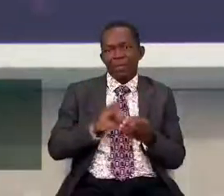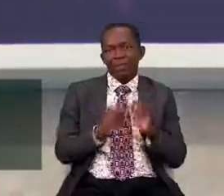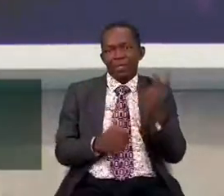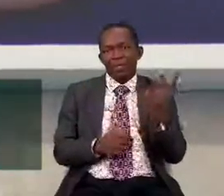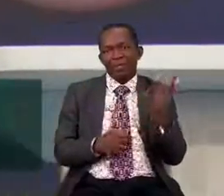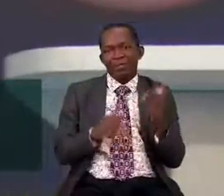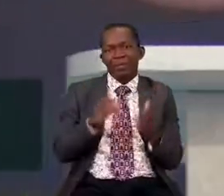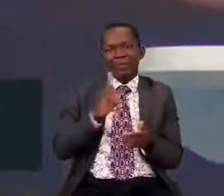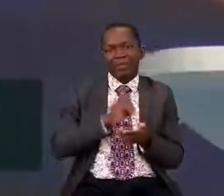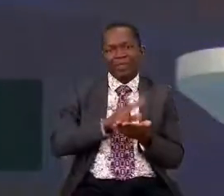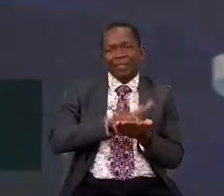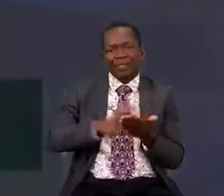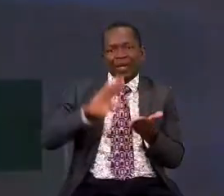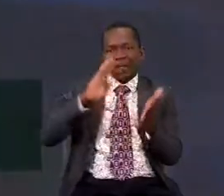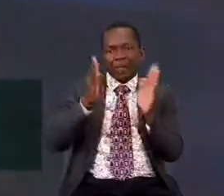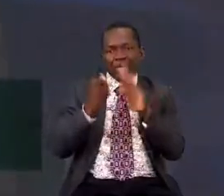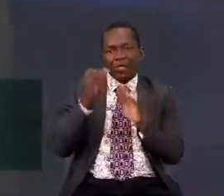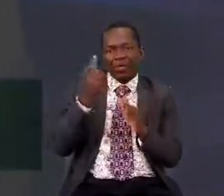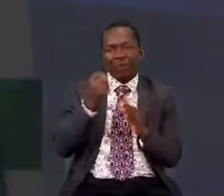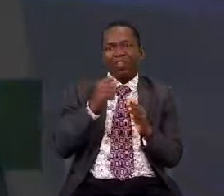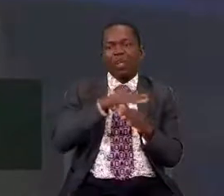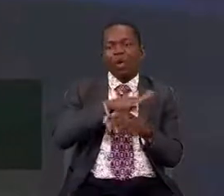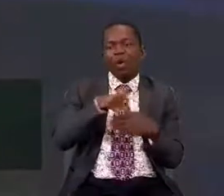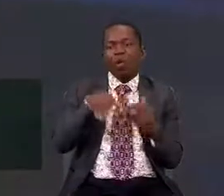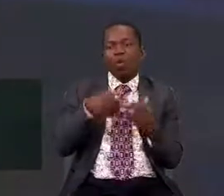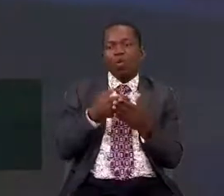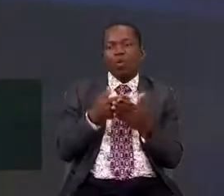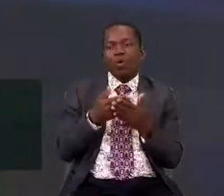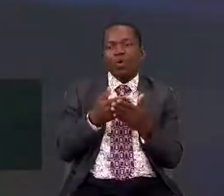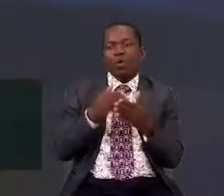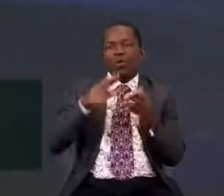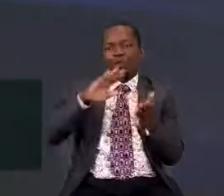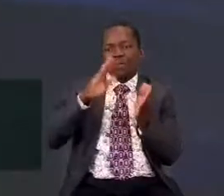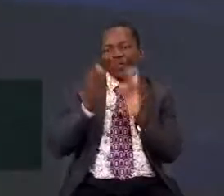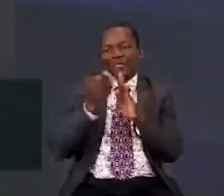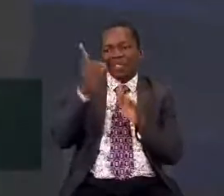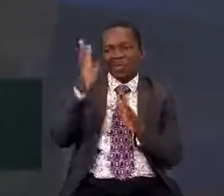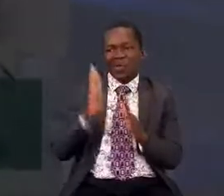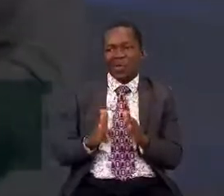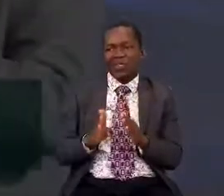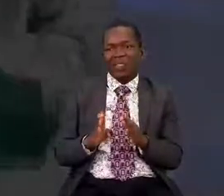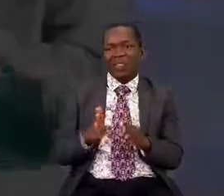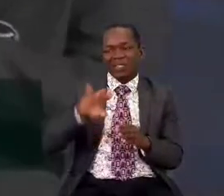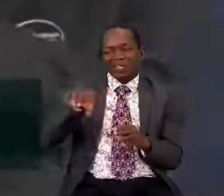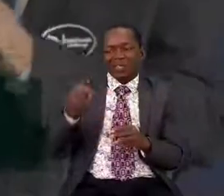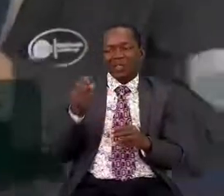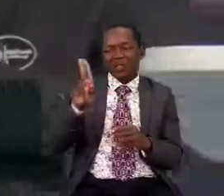Josué, viens. Je suis à tes côtés à tout temps. Je ne vais pas t'abandonner, je ne vais pas te délaisser.